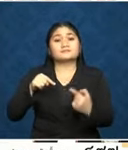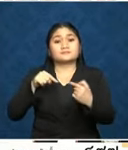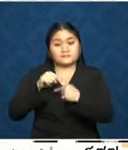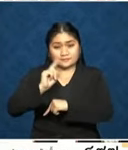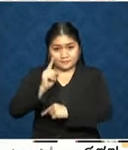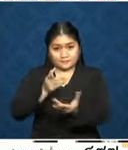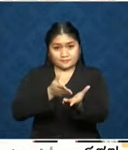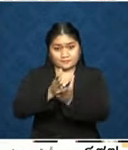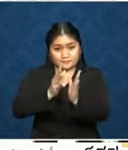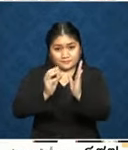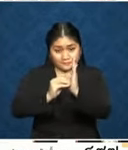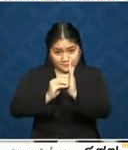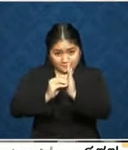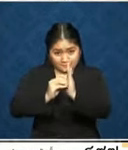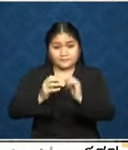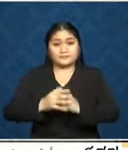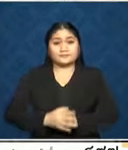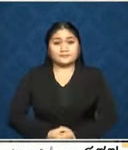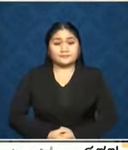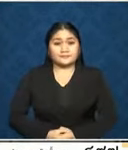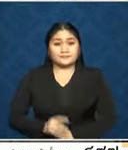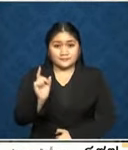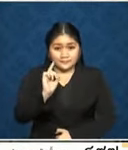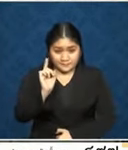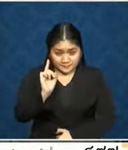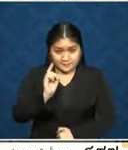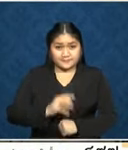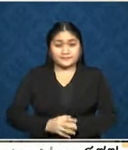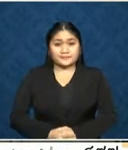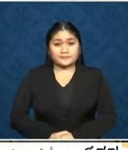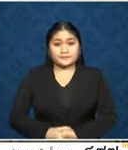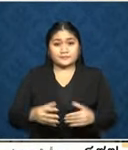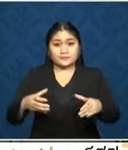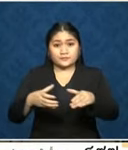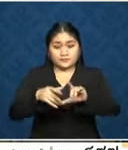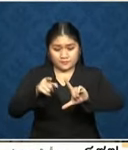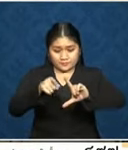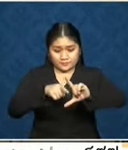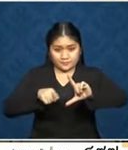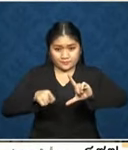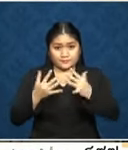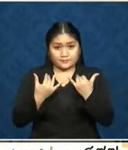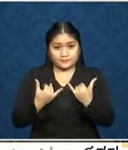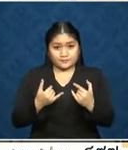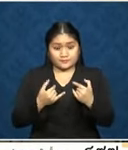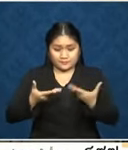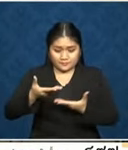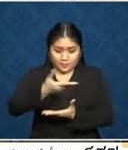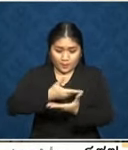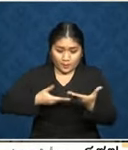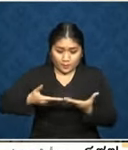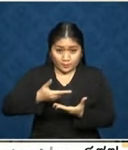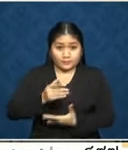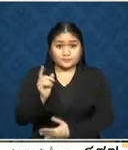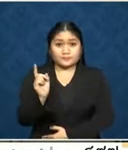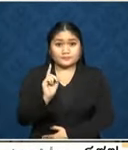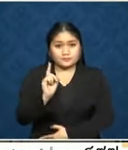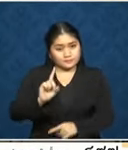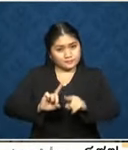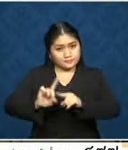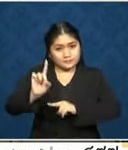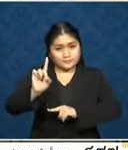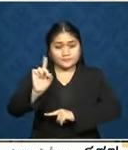ภาษีเจริญแขวงศิริราชและแขวงบางเชือกหนังกรุงเทพมหานครพักก้าวไกลค่ะวันนี้ดิฉันมีเรื่องมาหารรื้อท่านประธานนะคะเรื่องที่